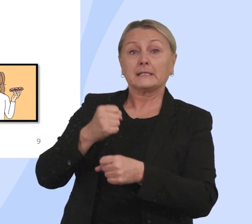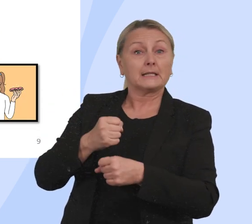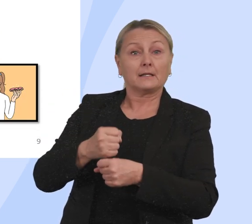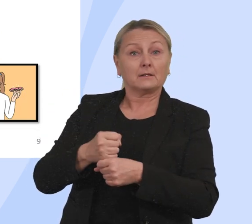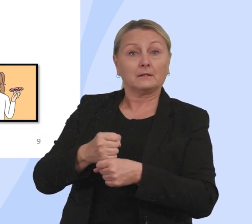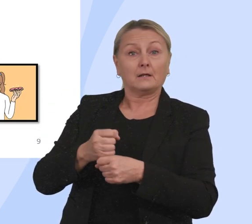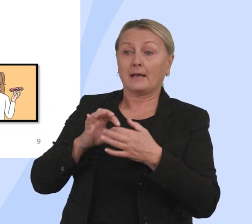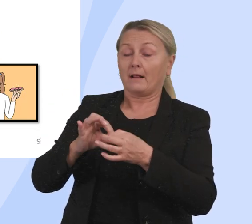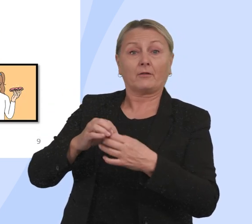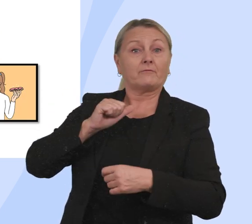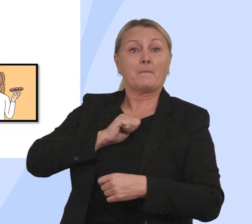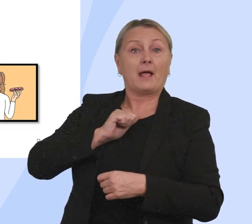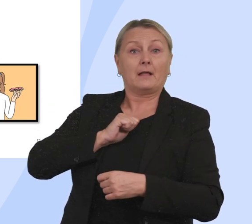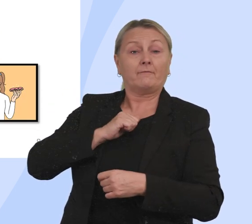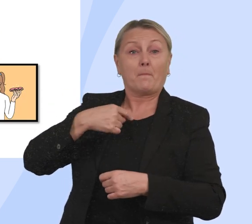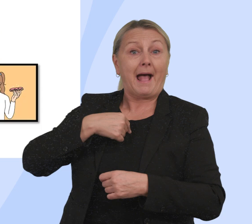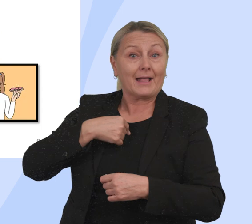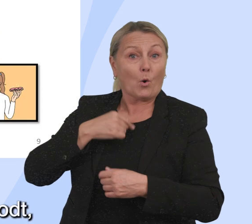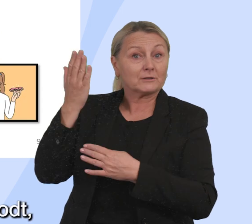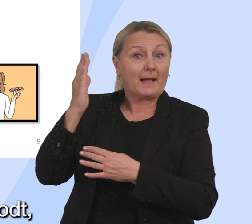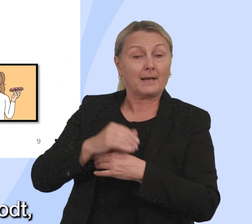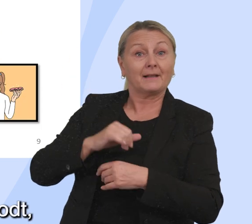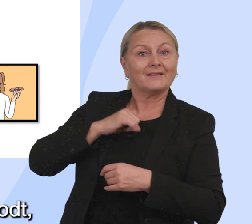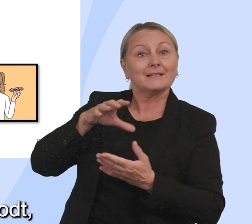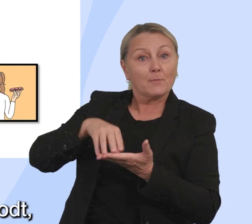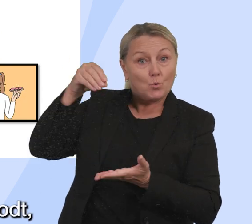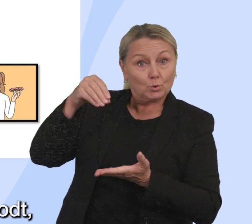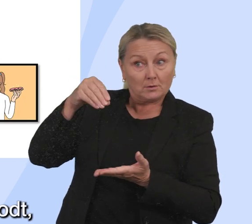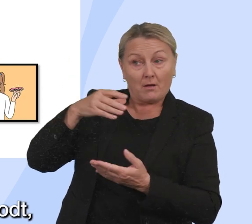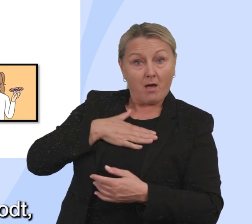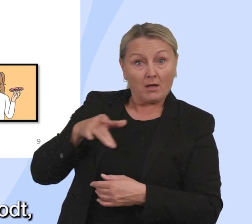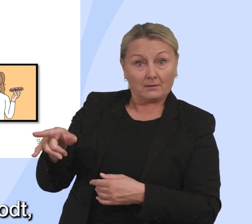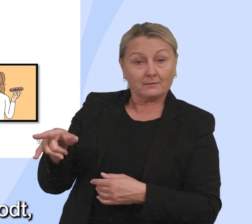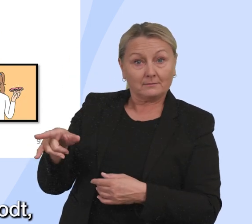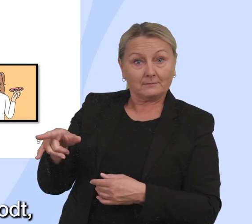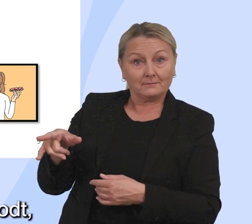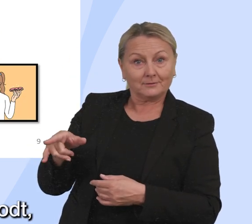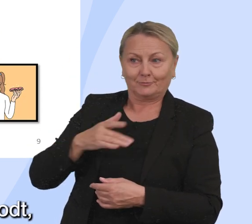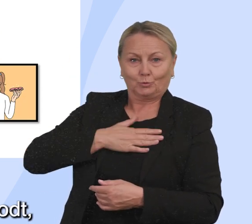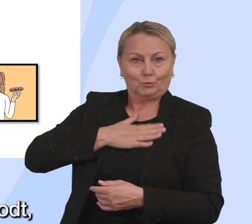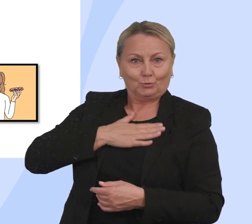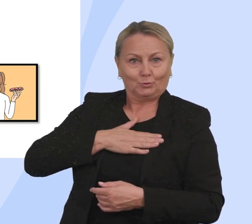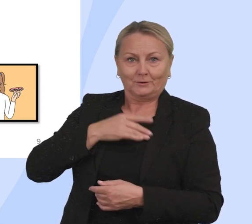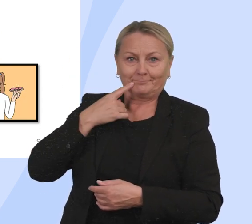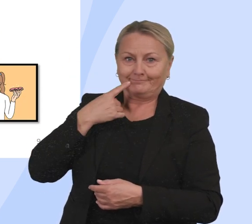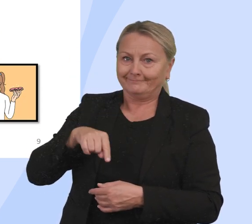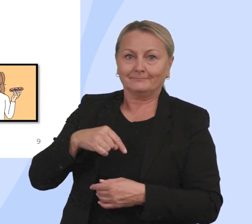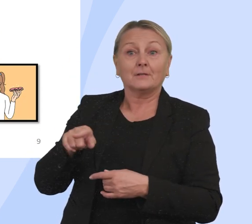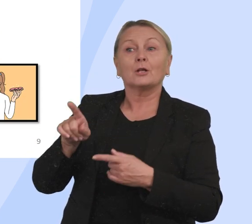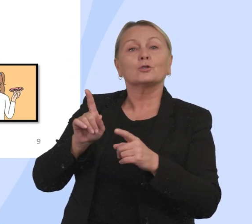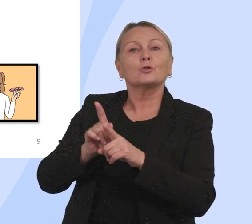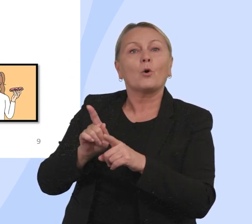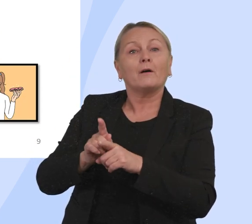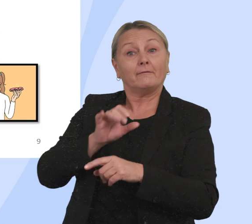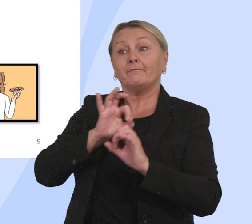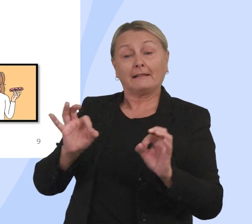står med en sodavand i hånden, som jeg godt kan lide og ved er dejligt, så kunne det være nemt for mig at spejle det, fordi jeg synes,